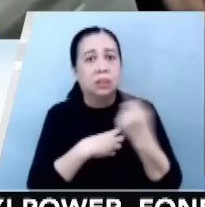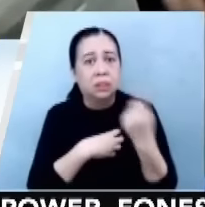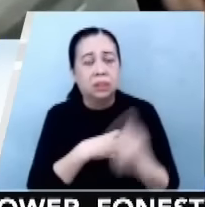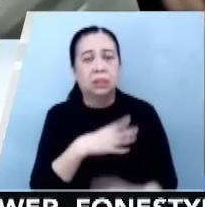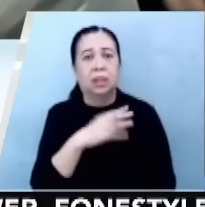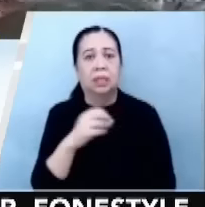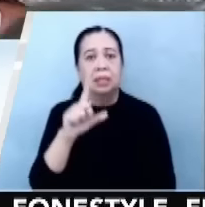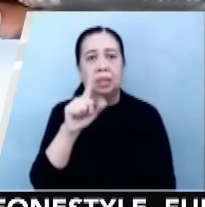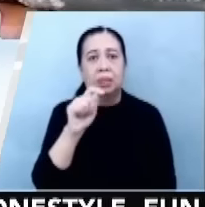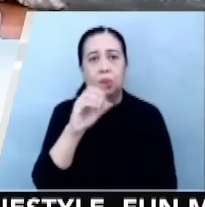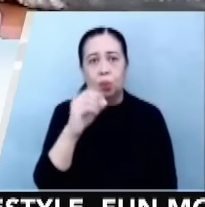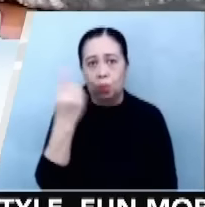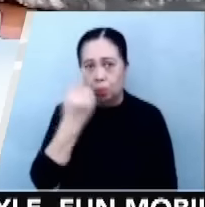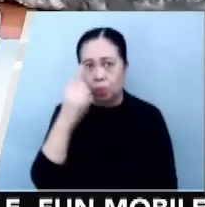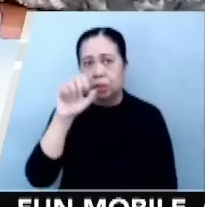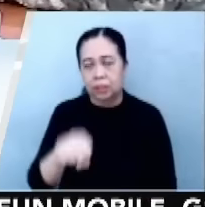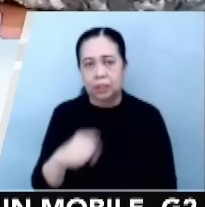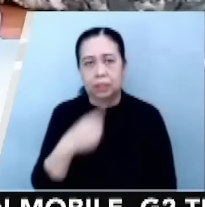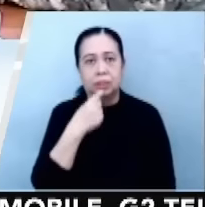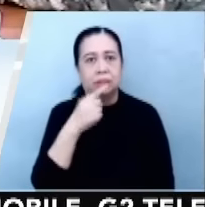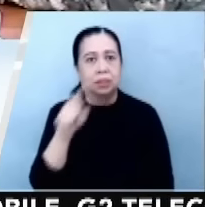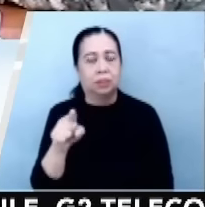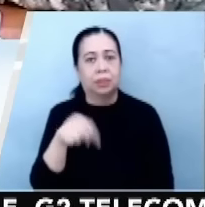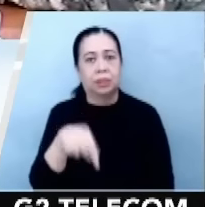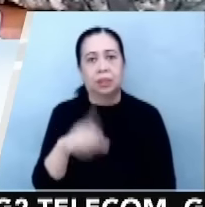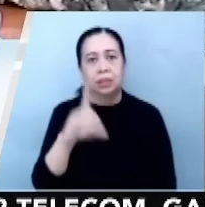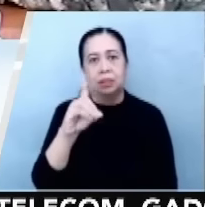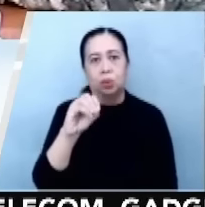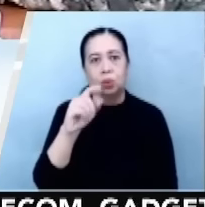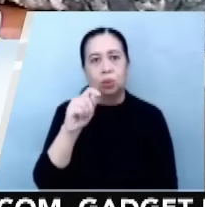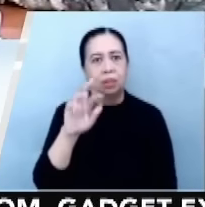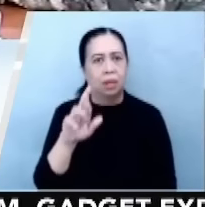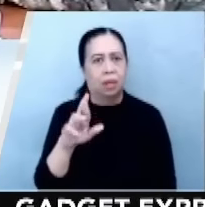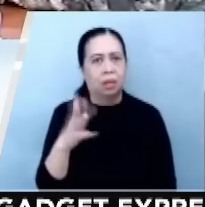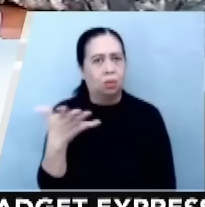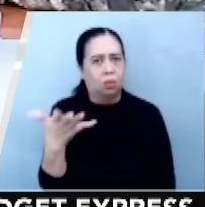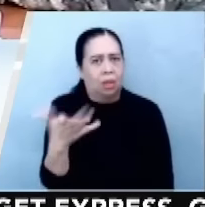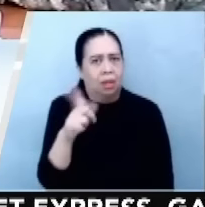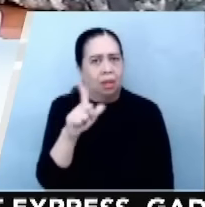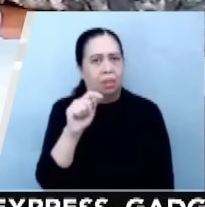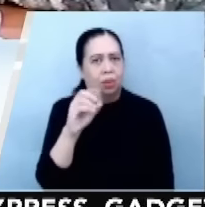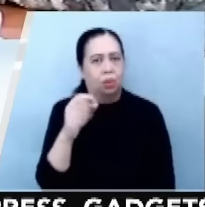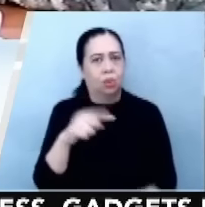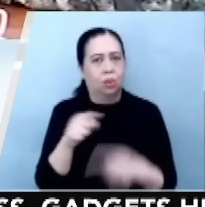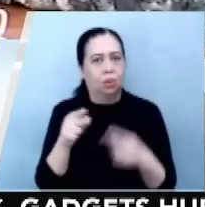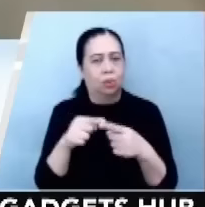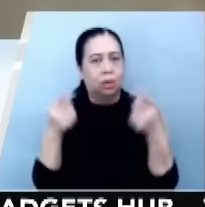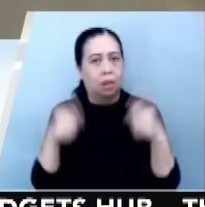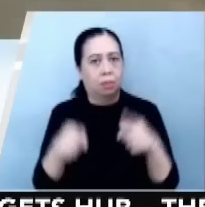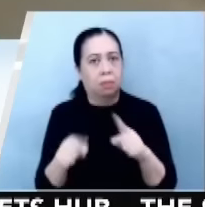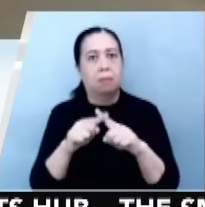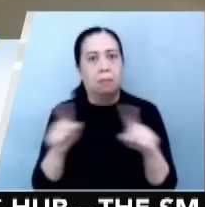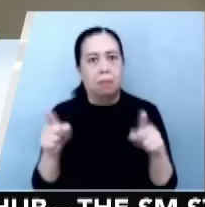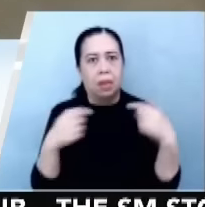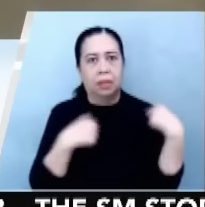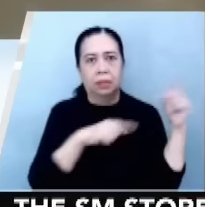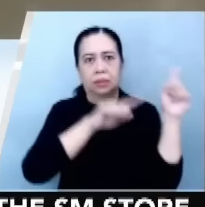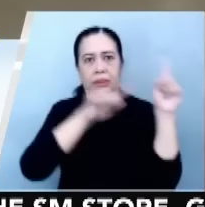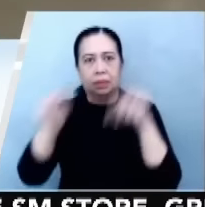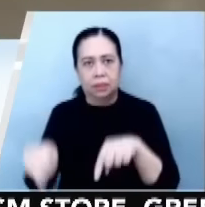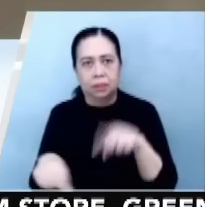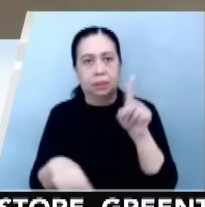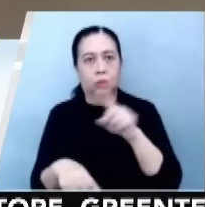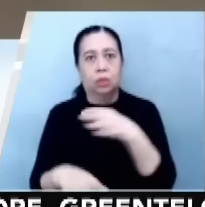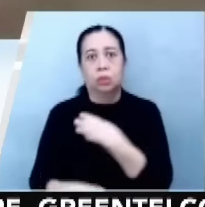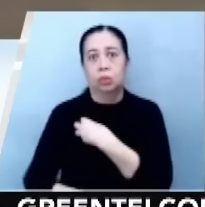Office o LTO. Sabi naman ng Transportation Department, walang LTO nang mangyaring insidente. Pero may dumating naman daw agad doon na Police